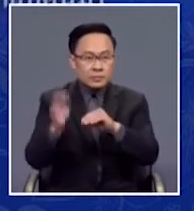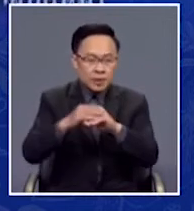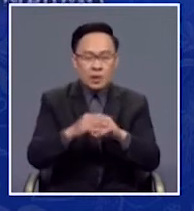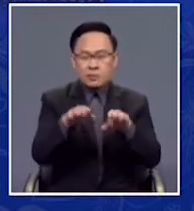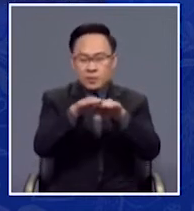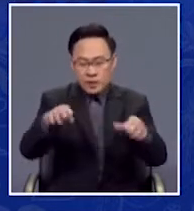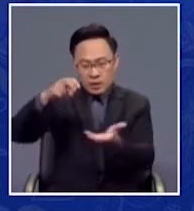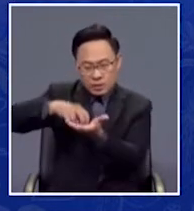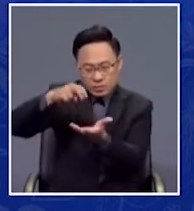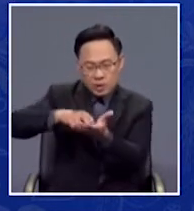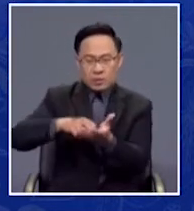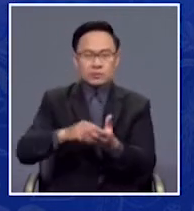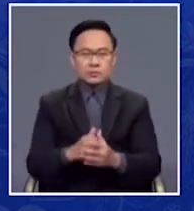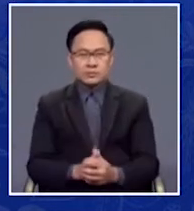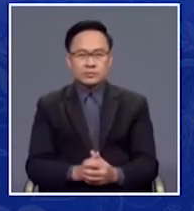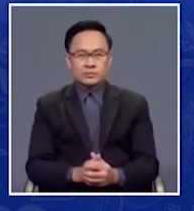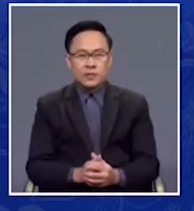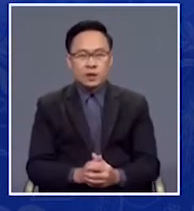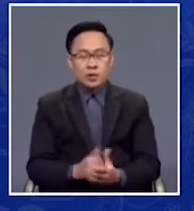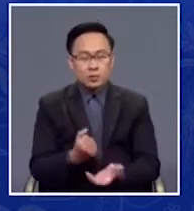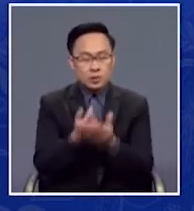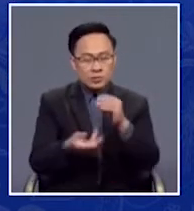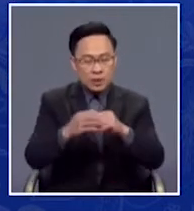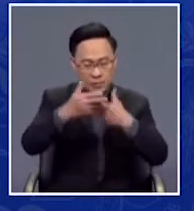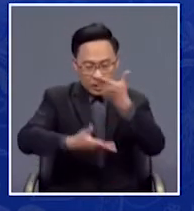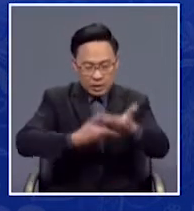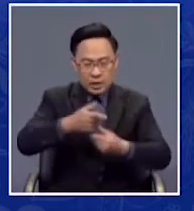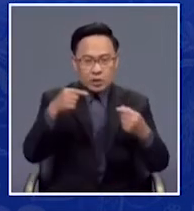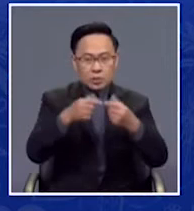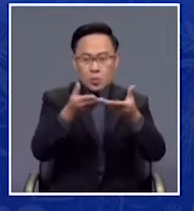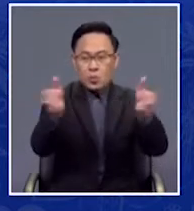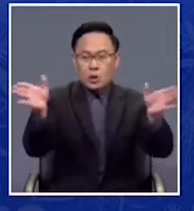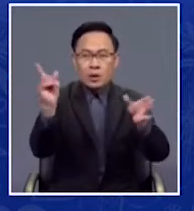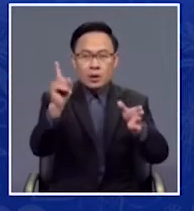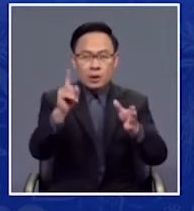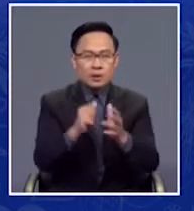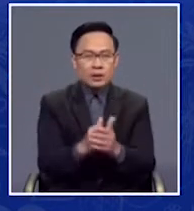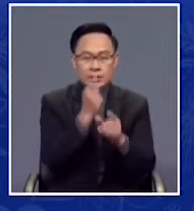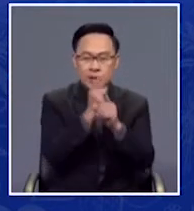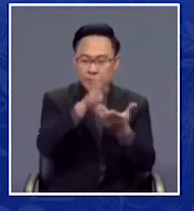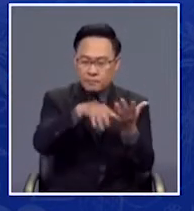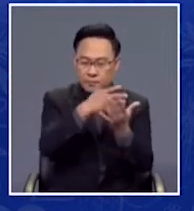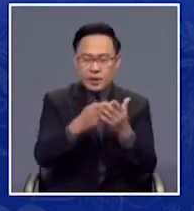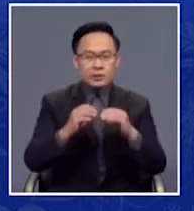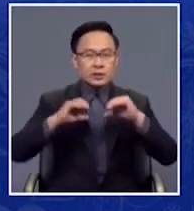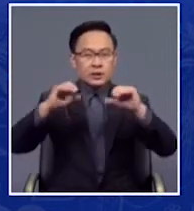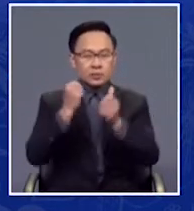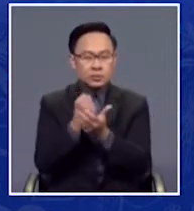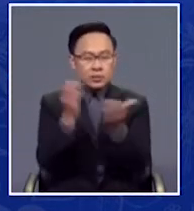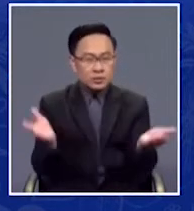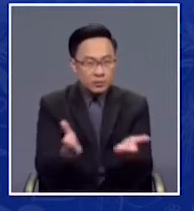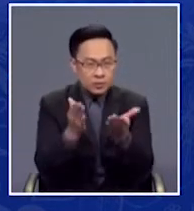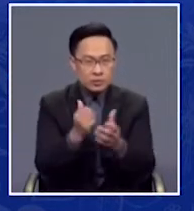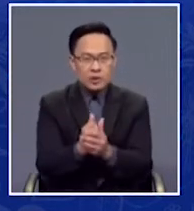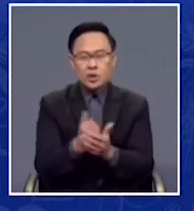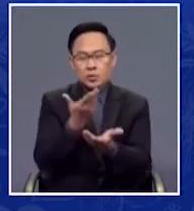การรับรองต้องการันตีเพิ่มช่องทางการค้าขายให้กว้างขวางตามแนวทางรัฐวางไว้ให้เต็มที่ล